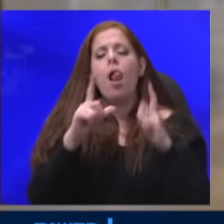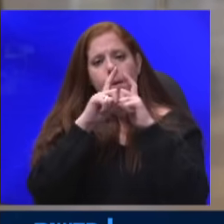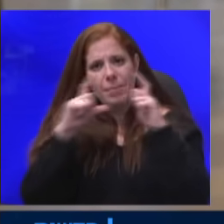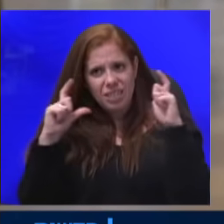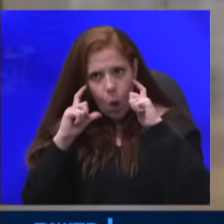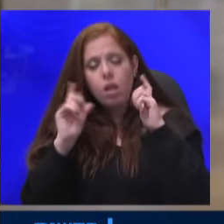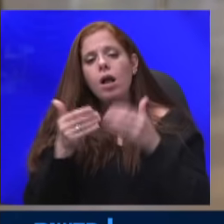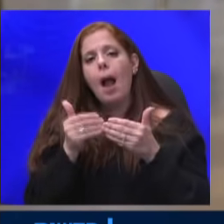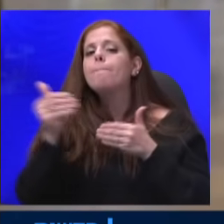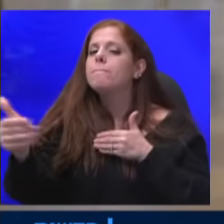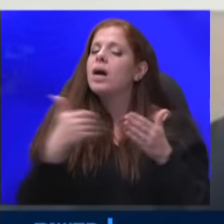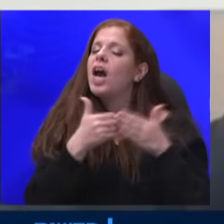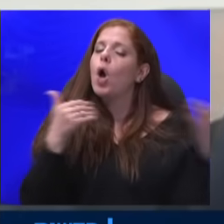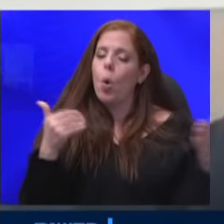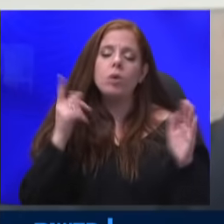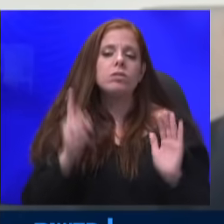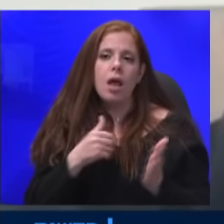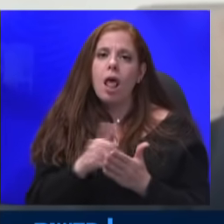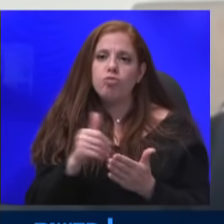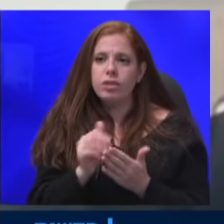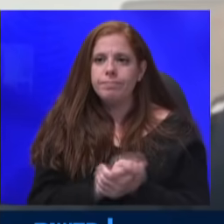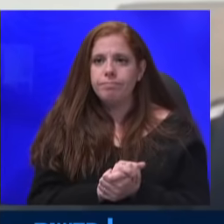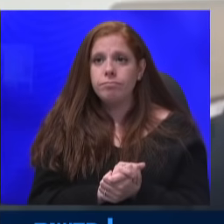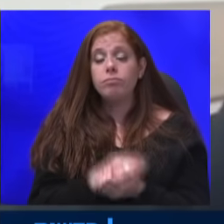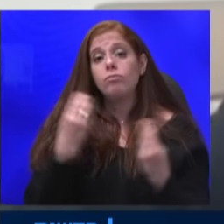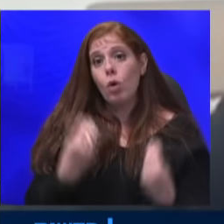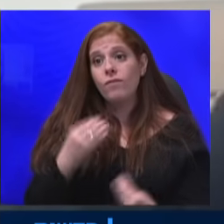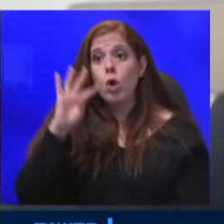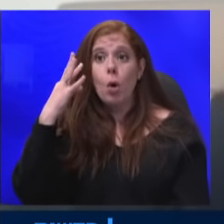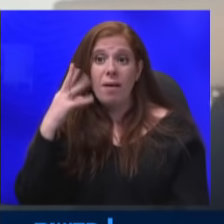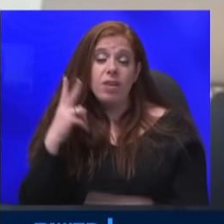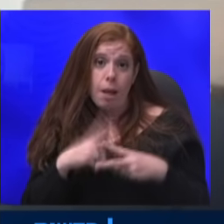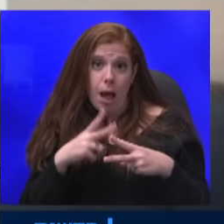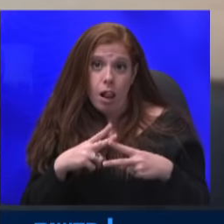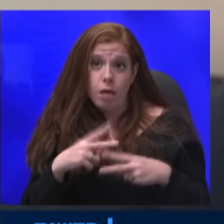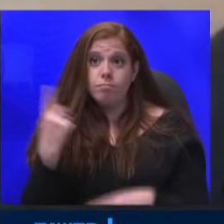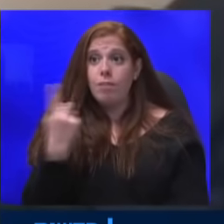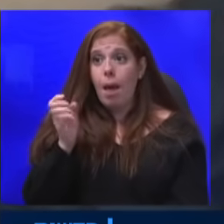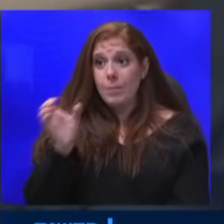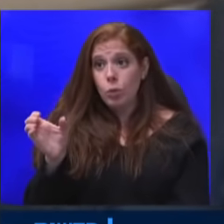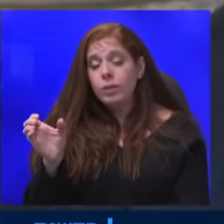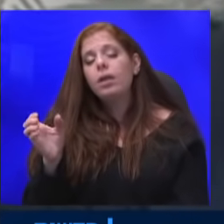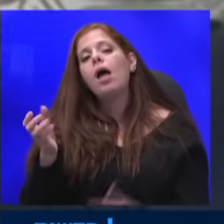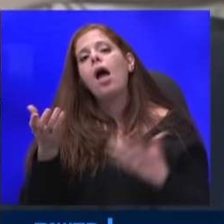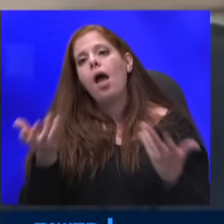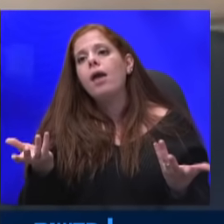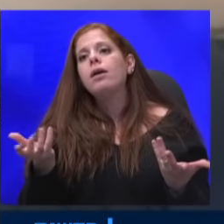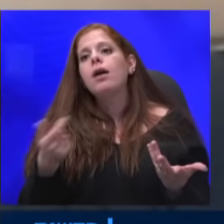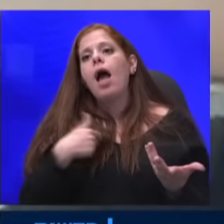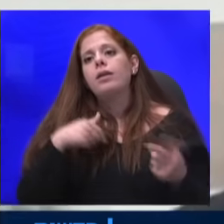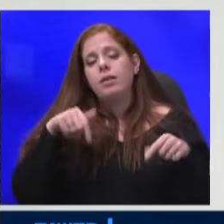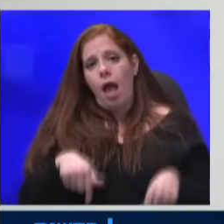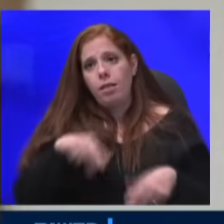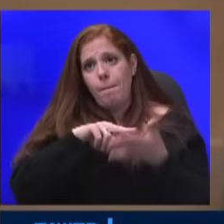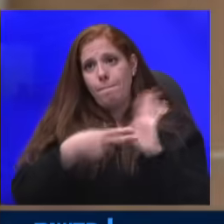במסכות, גם על ריחוק אחד מהשני. טוב, יום רביעי למחלה, לבידוד. אני כאן